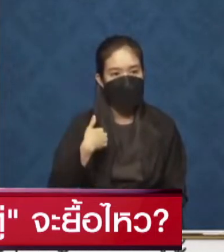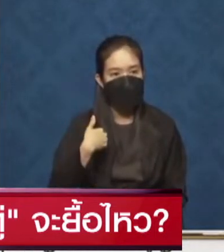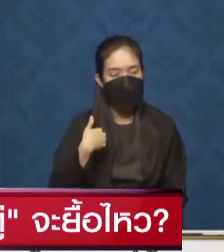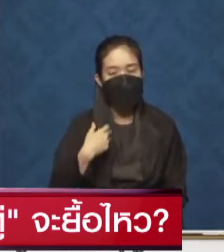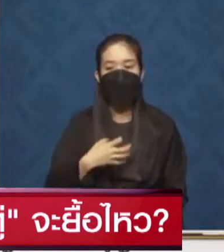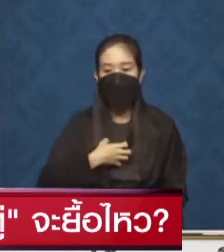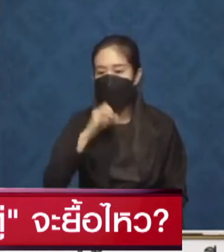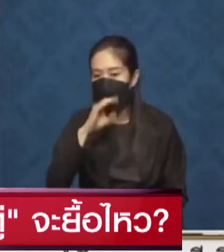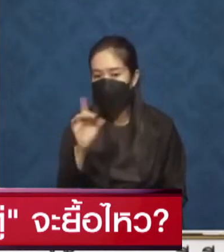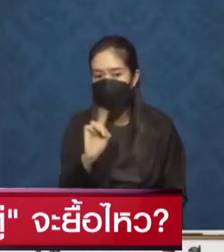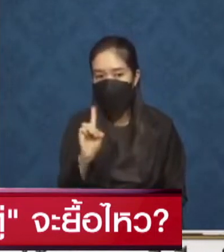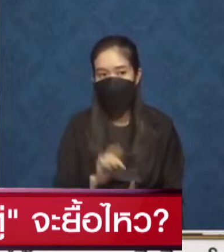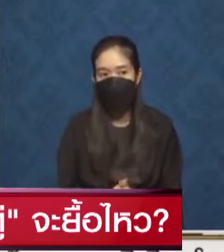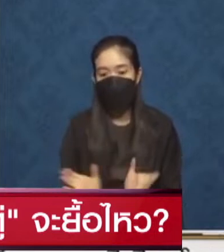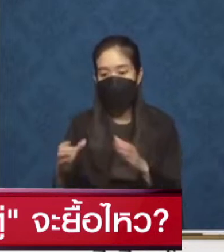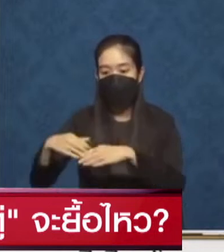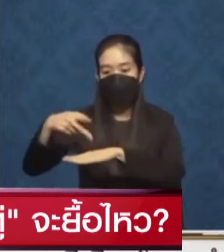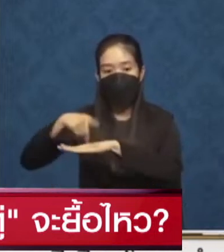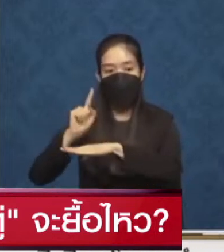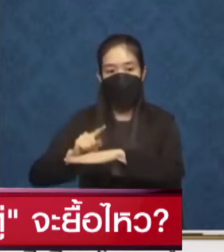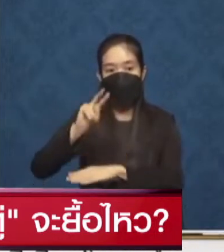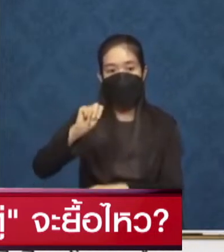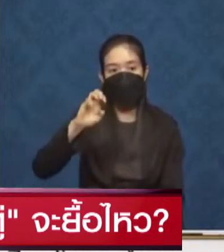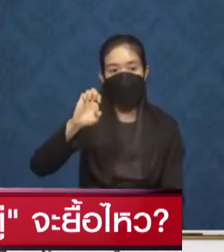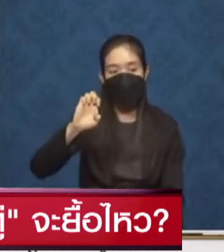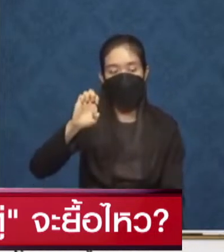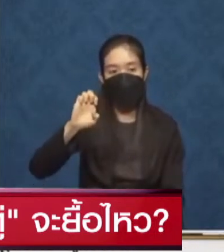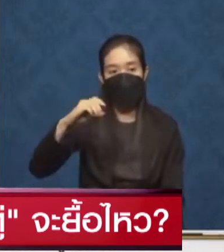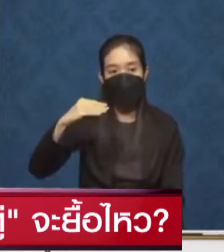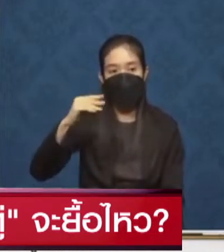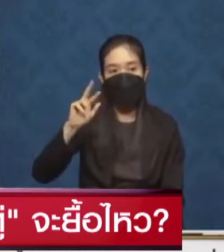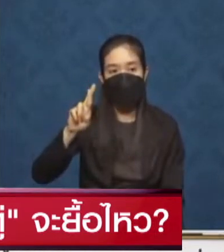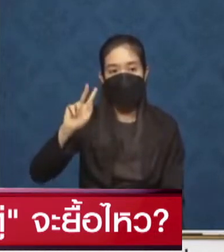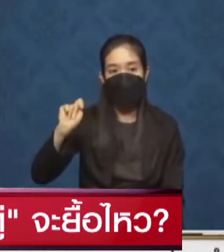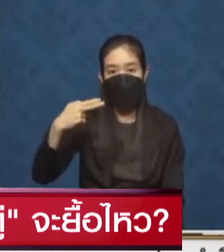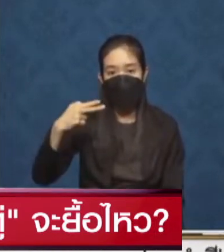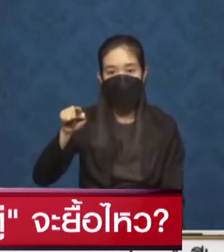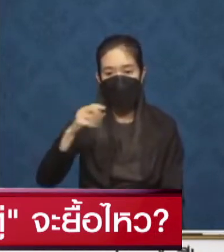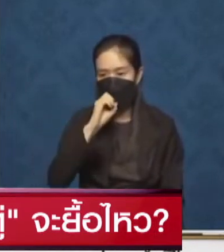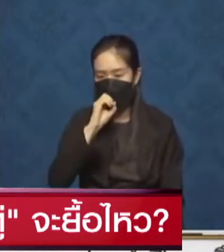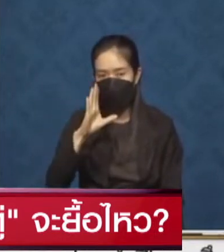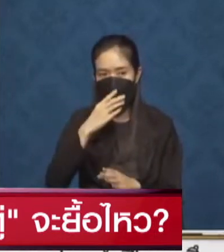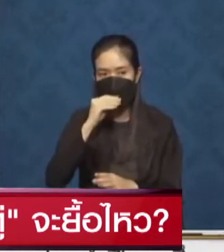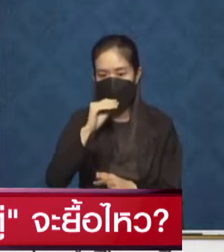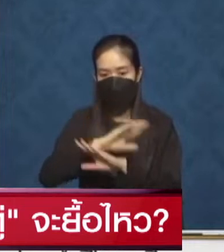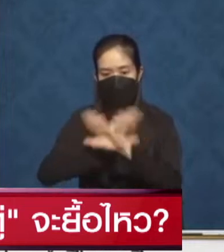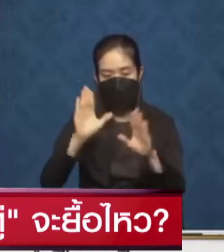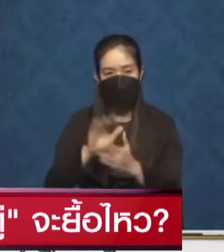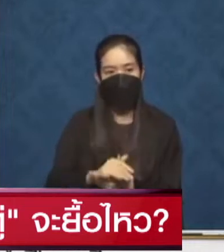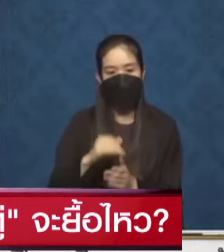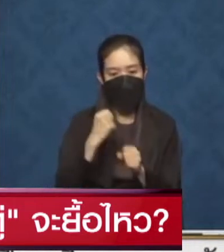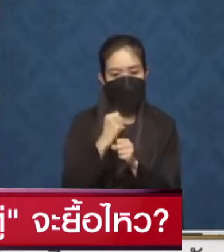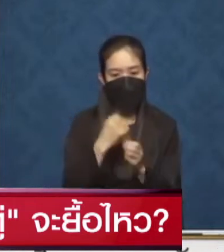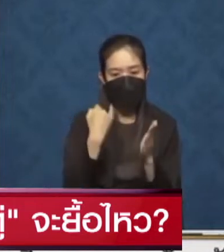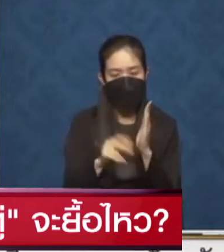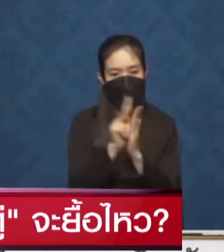ากจะให้ท่านประธานวิปนะครับท่านนิโรธได้ถอนคำพูดว่าการองค์ประชุมเนี่ยผิดรัฐธรรมนูญผิดทางอา